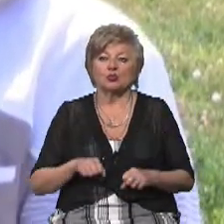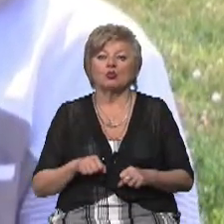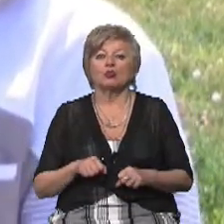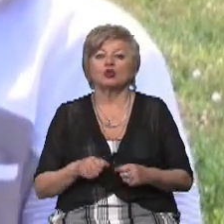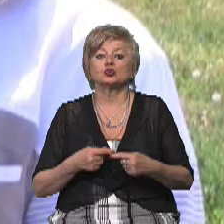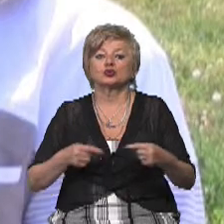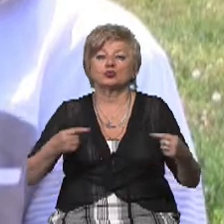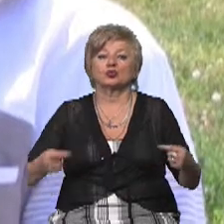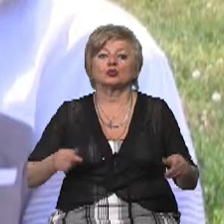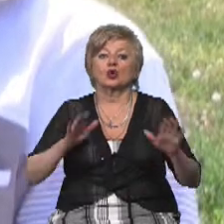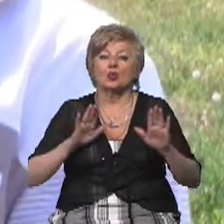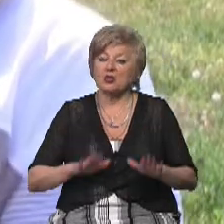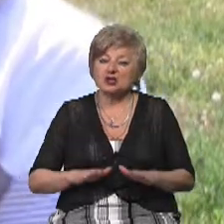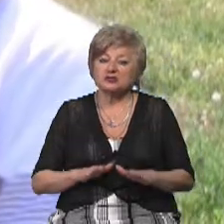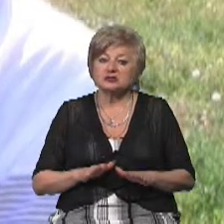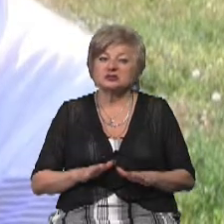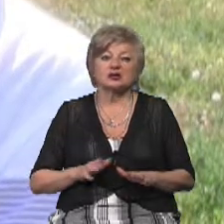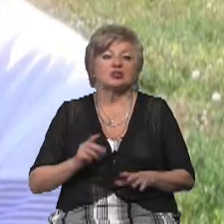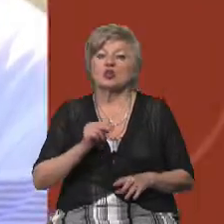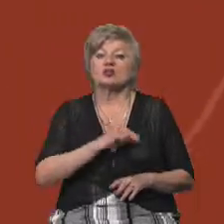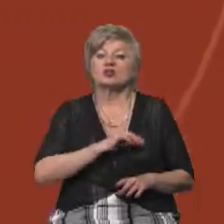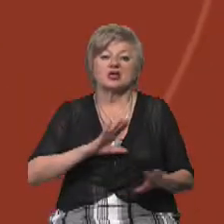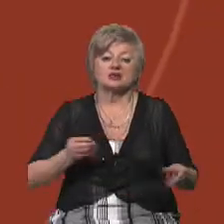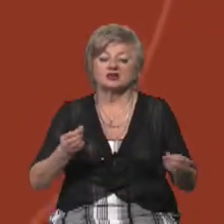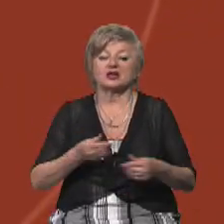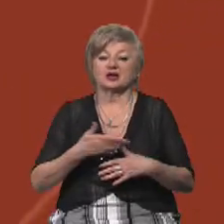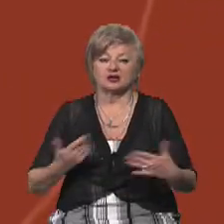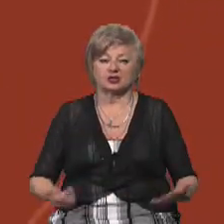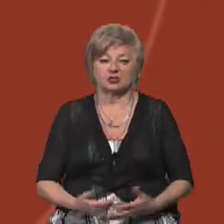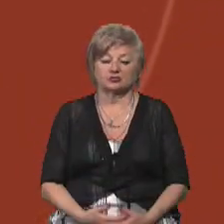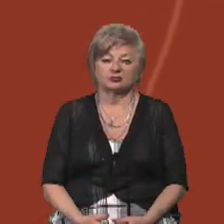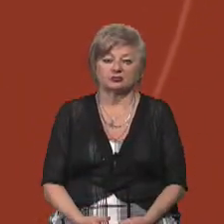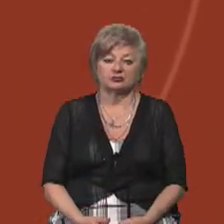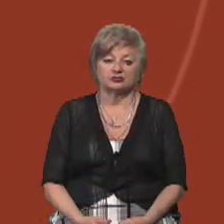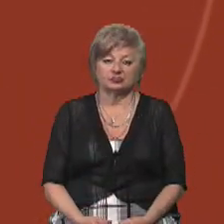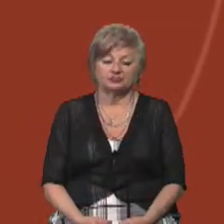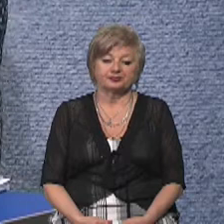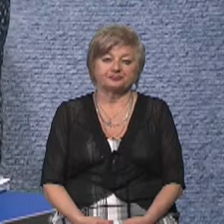частину міста, але, на жаль, вона не працює, тому що немає фінансування.